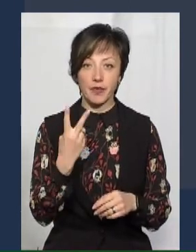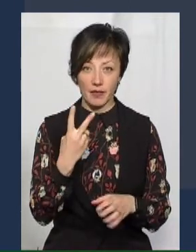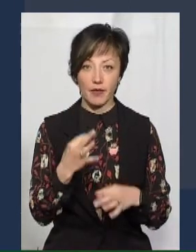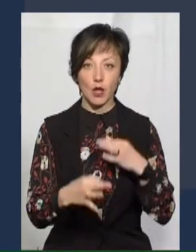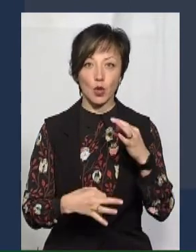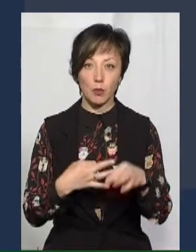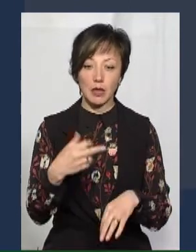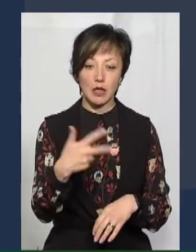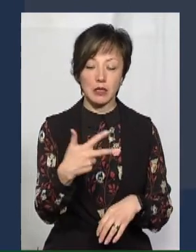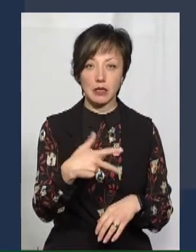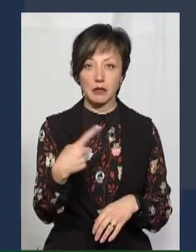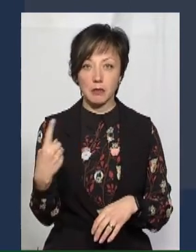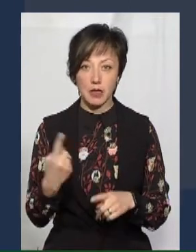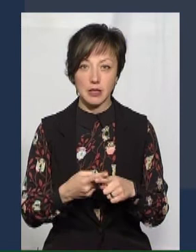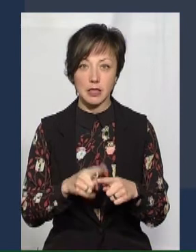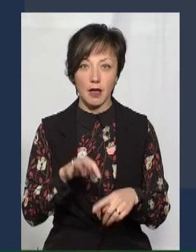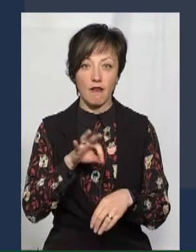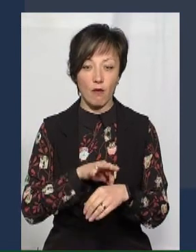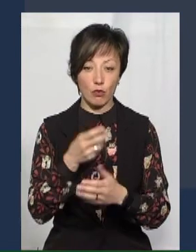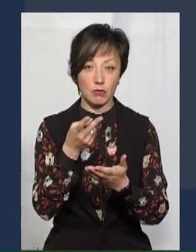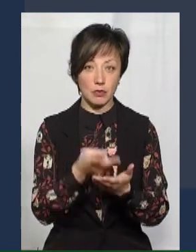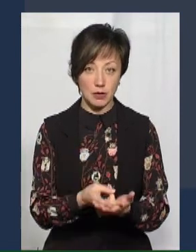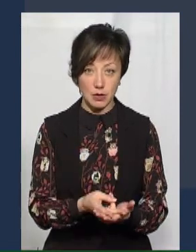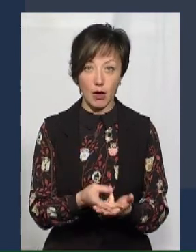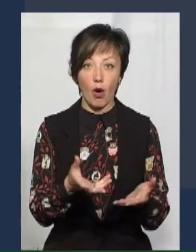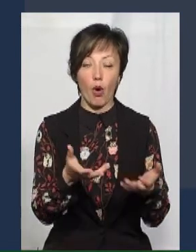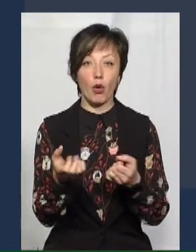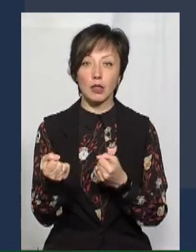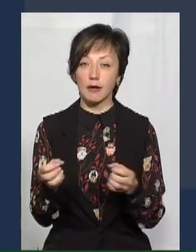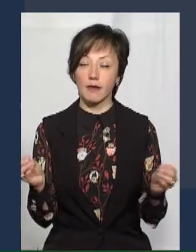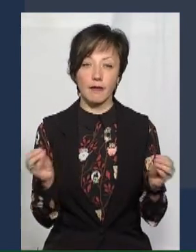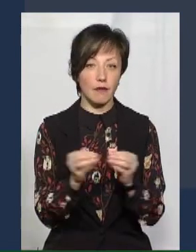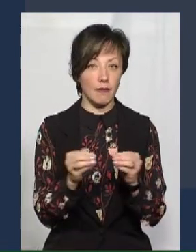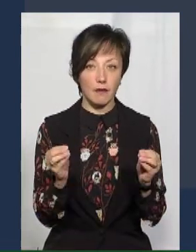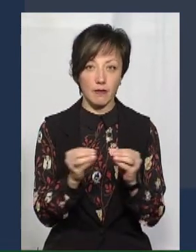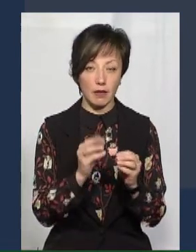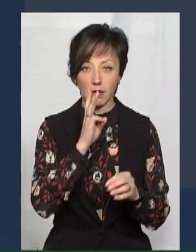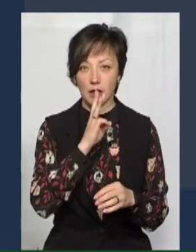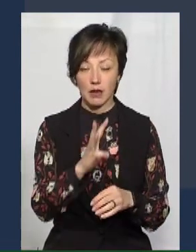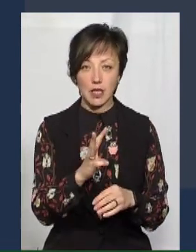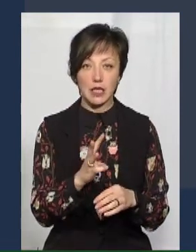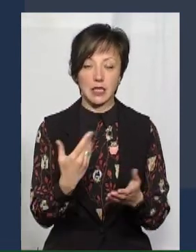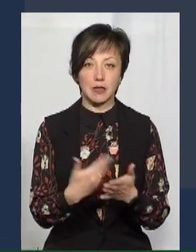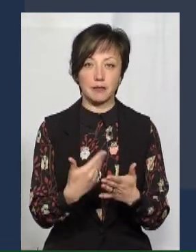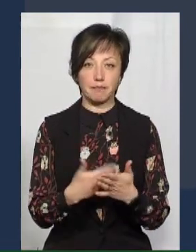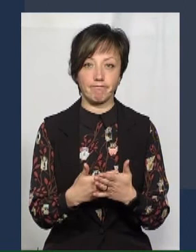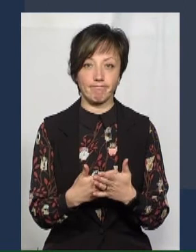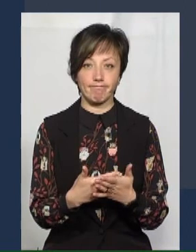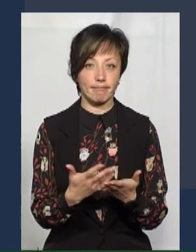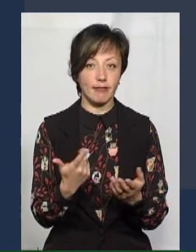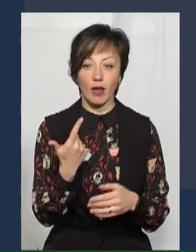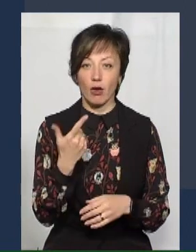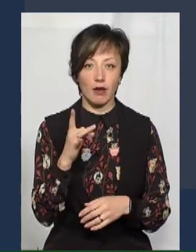нас, 30-го, 31-го це хворий знаходиться, да? Ми отримали ту саму заробітну плату, там і близько ні на